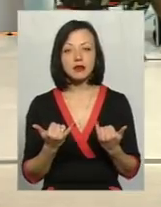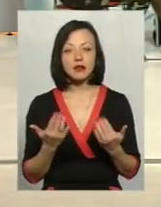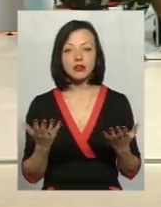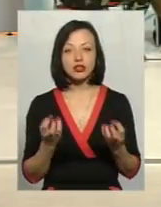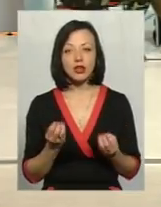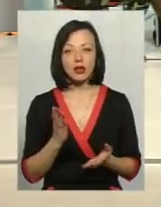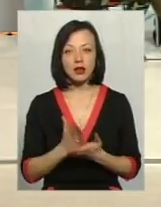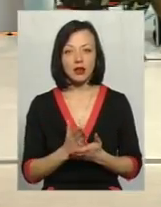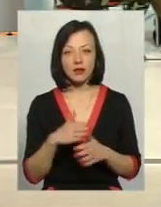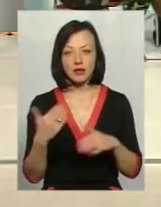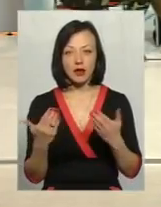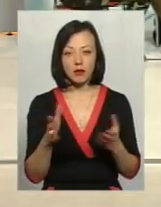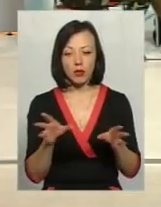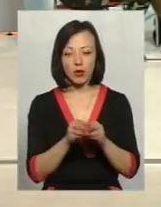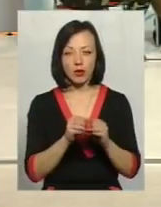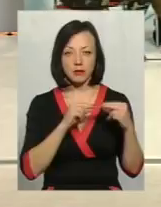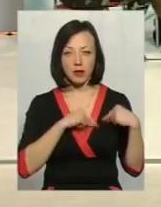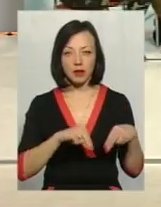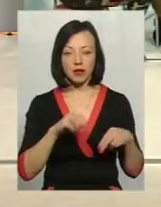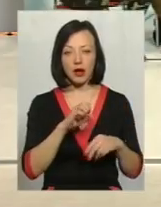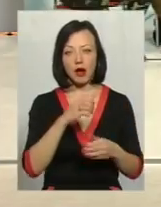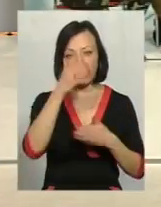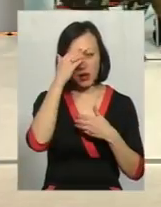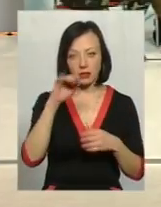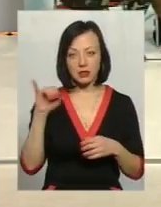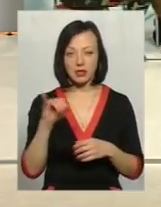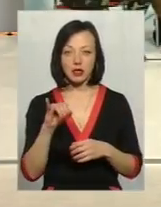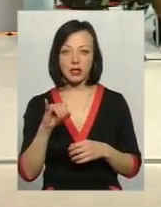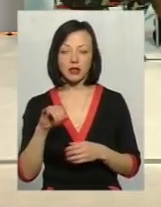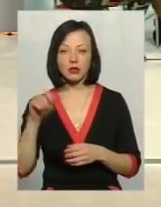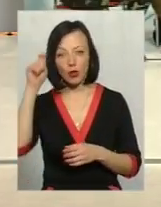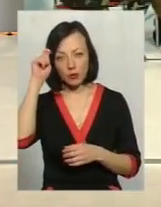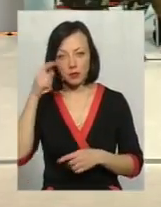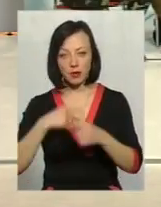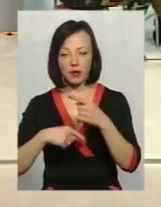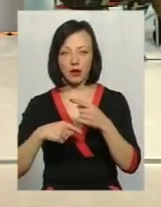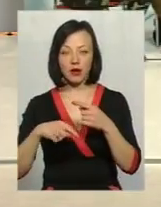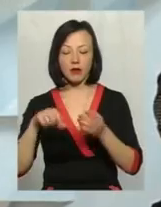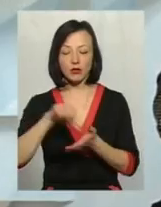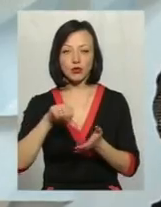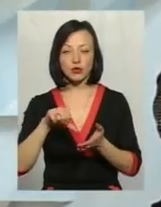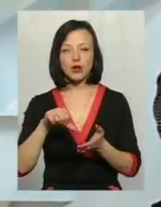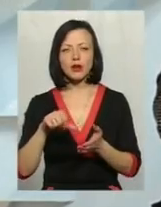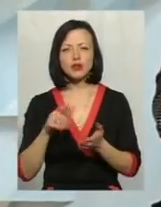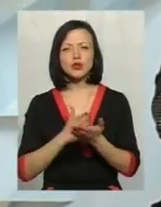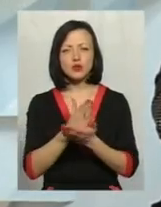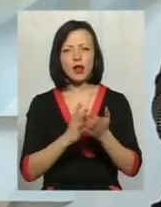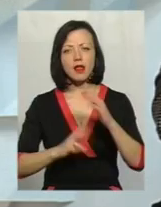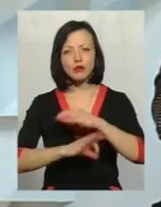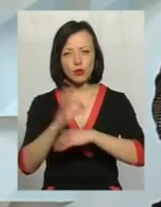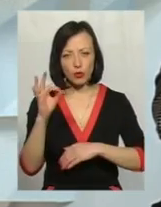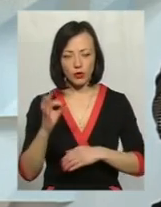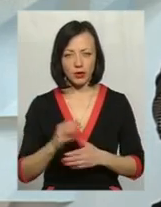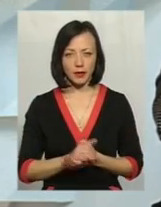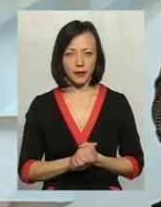яка ще є взаємодія от в афганців зараз з хлопцями, які проходять службу на сході?